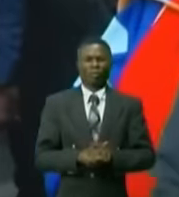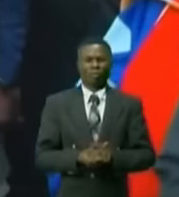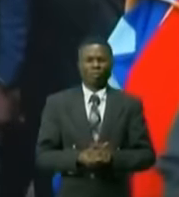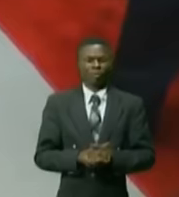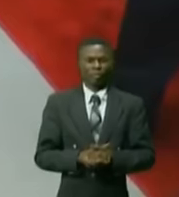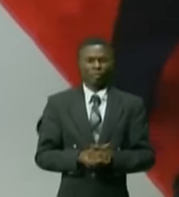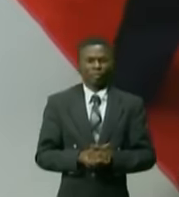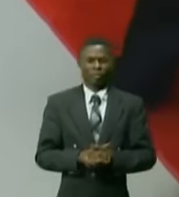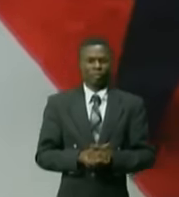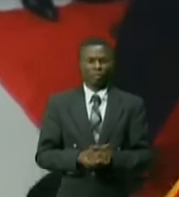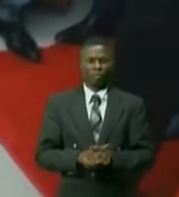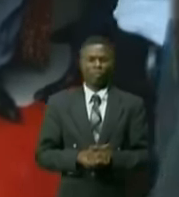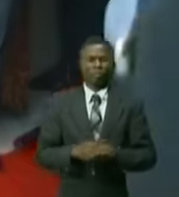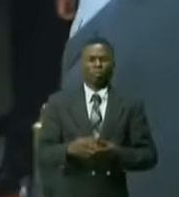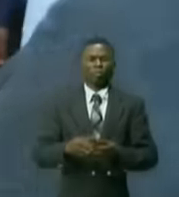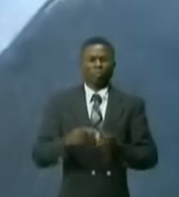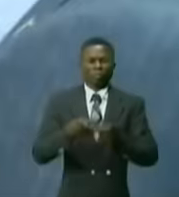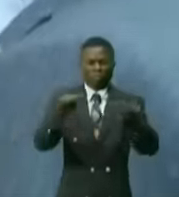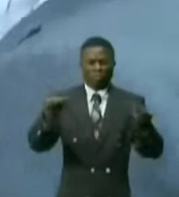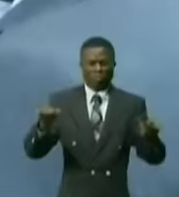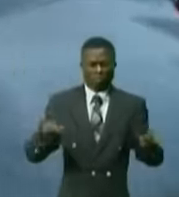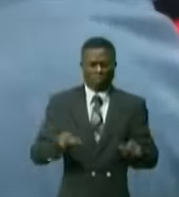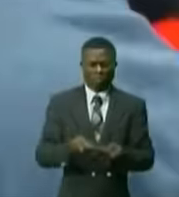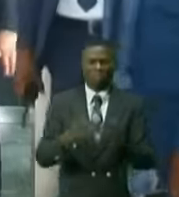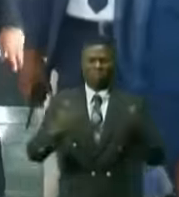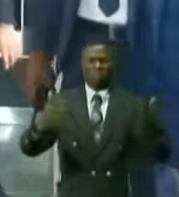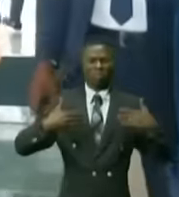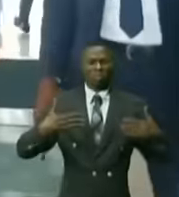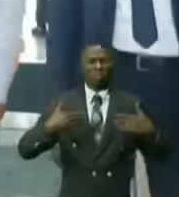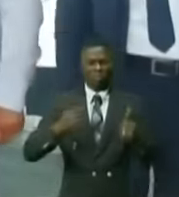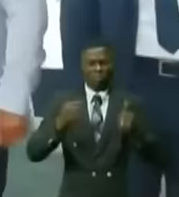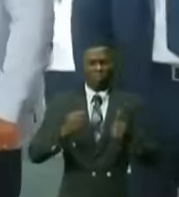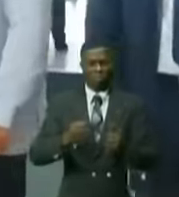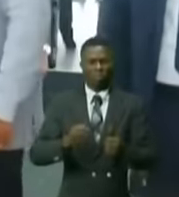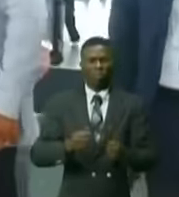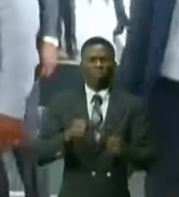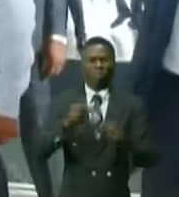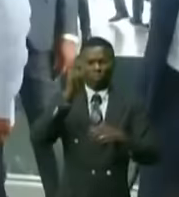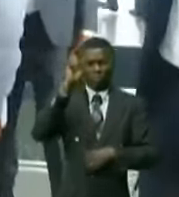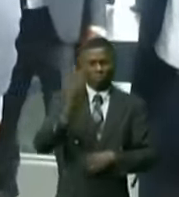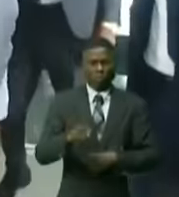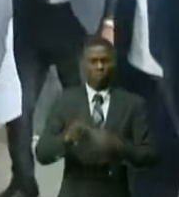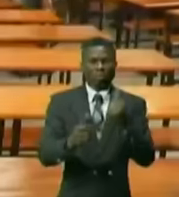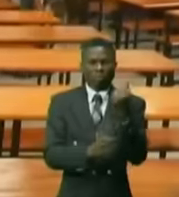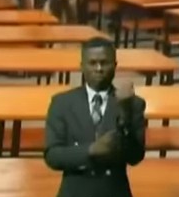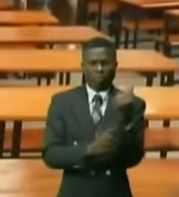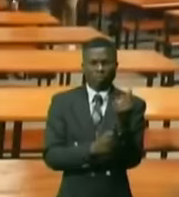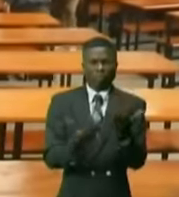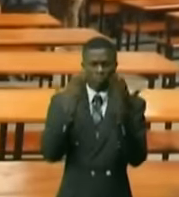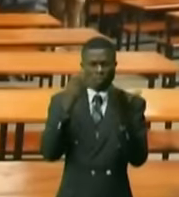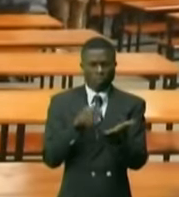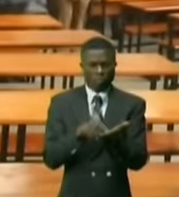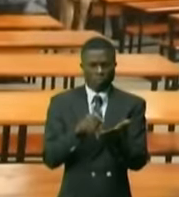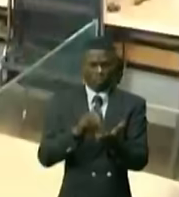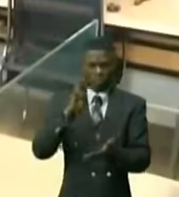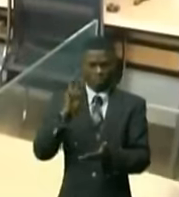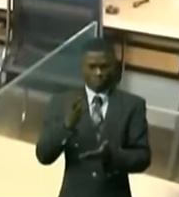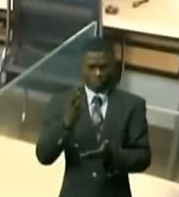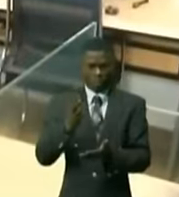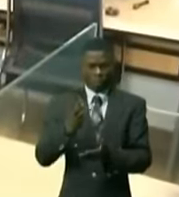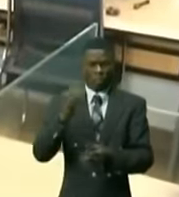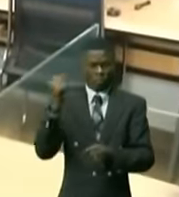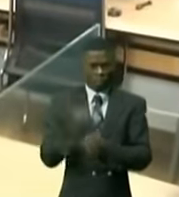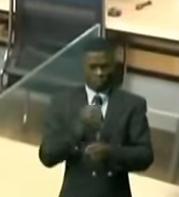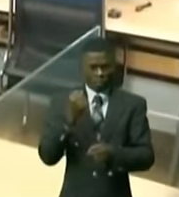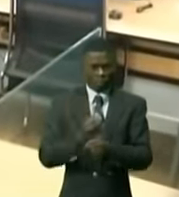Ces locaux bien équipés et climatisés ont chacun la capacité d'accueil de 260 étudiants. La troisième phase des travaux